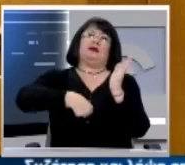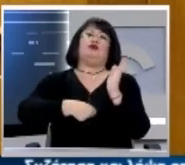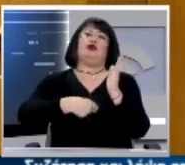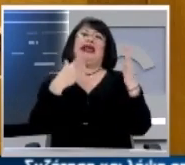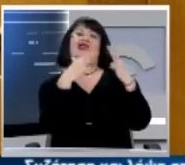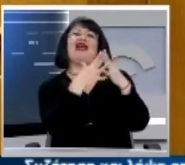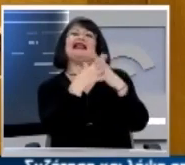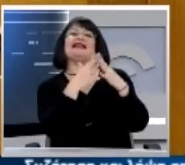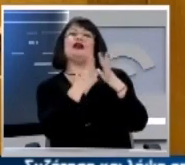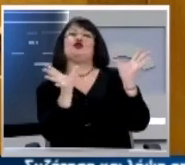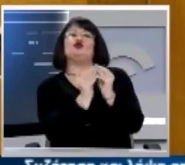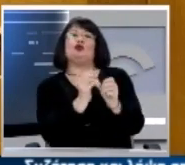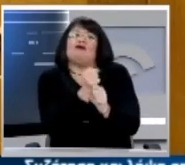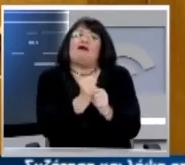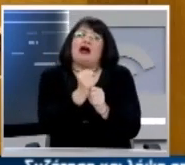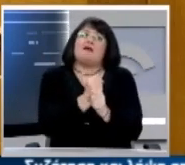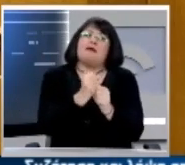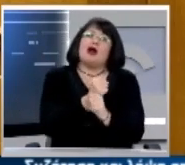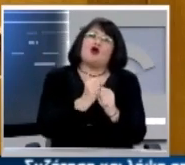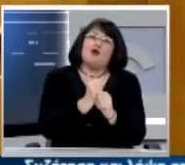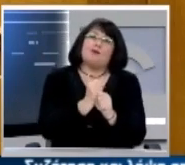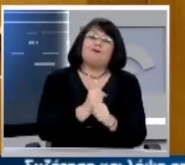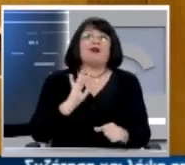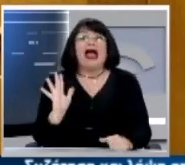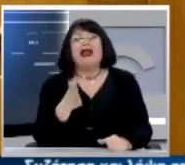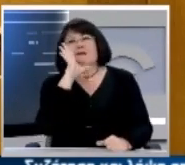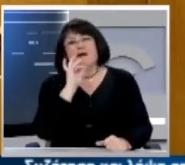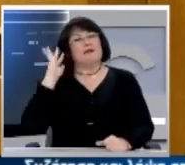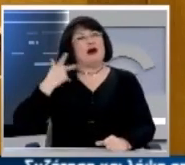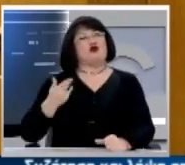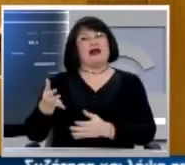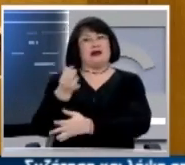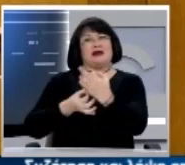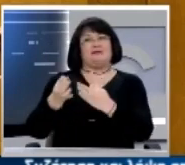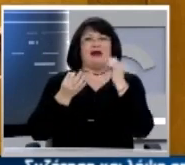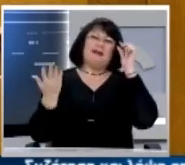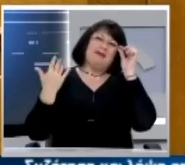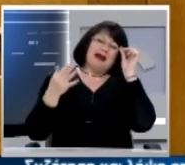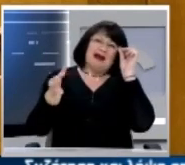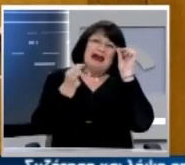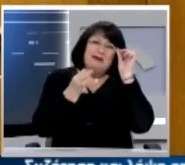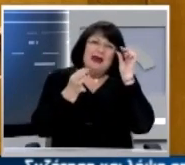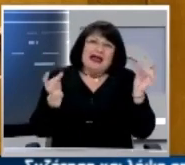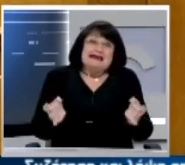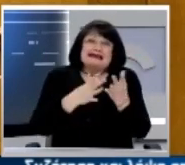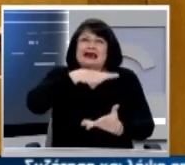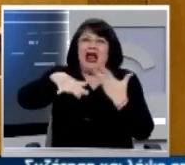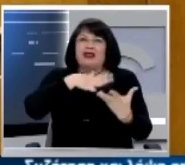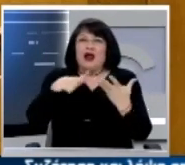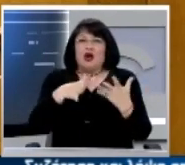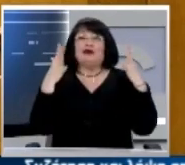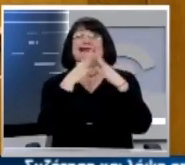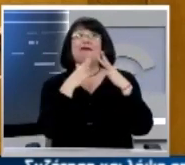αυτή την έννοια λέμε ότι το σκάνδαλο της Νοβάρτης έχει πολιτικές προεκτάσεις. Μερικά